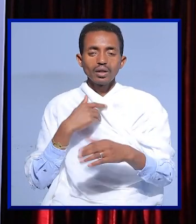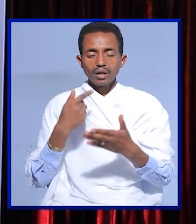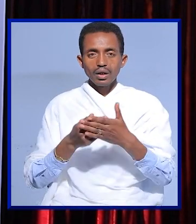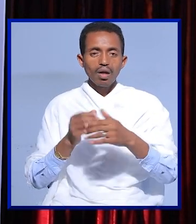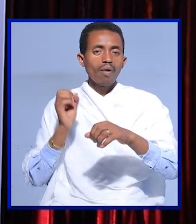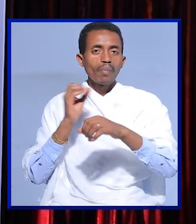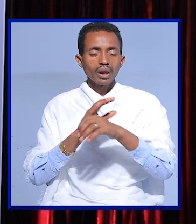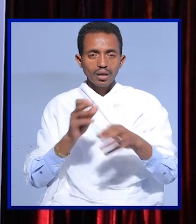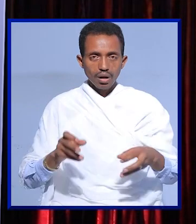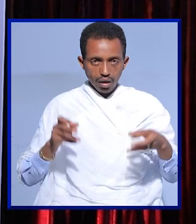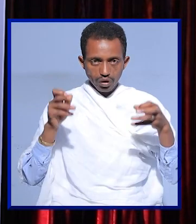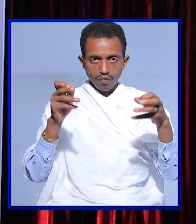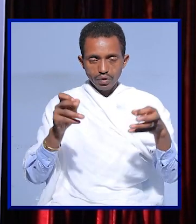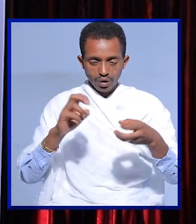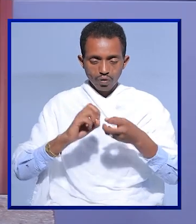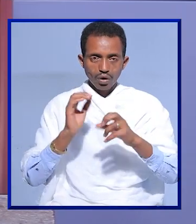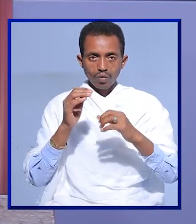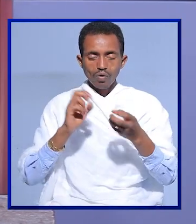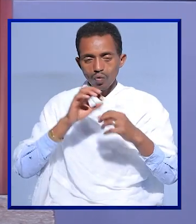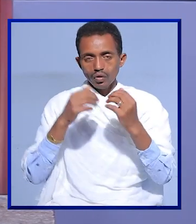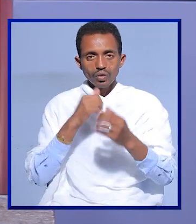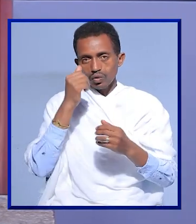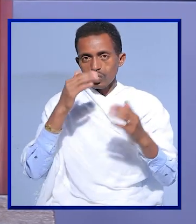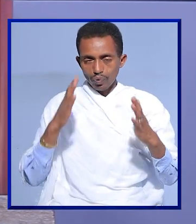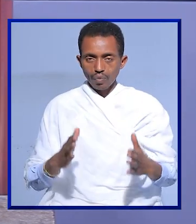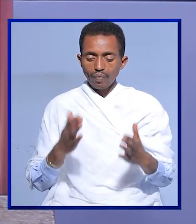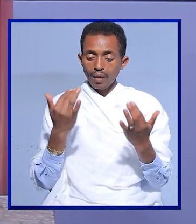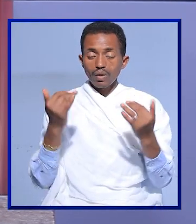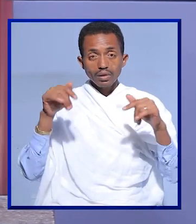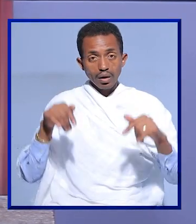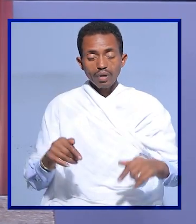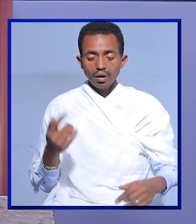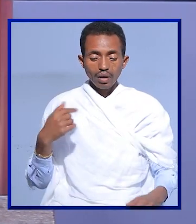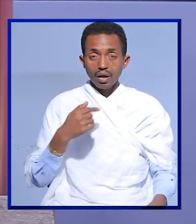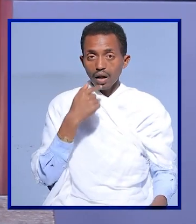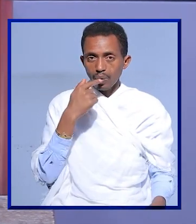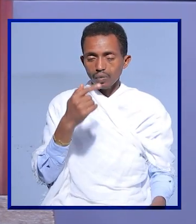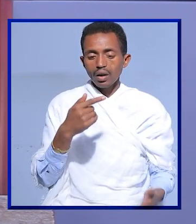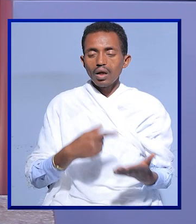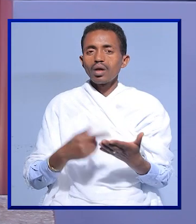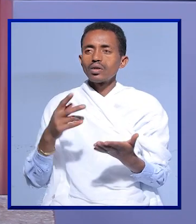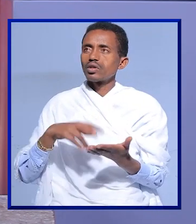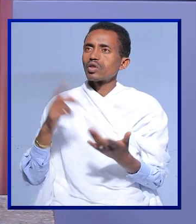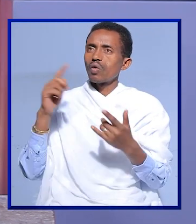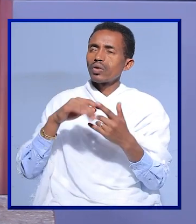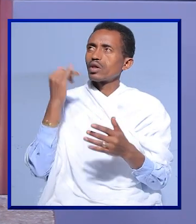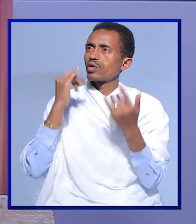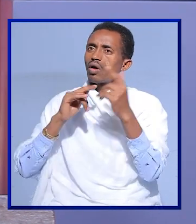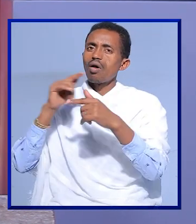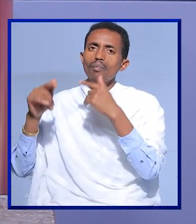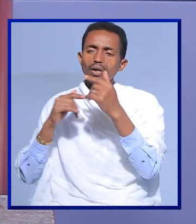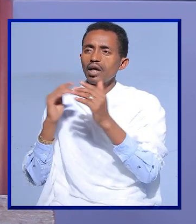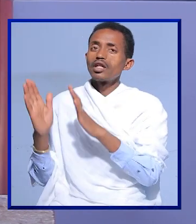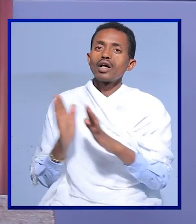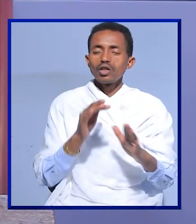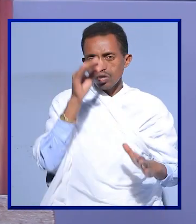መልእክት ታስተላልፋለች። ወገኖቻችን ኢትዮጵያውያን እንግዲህ ዛሬ እንደምንነገረው ከዚህ ተነስተው ወደ ኢየሩሳሌም ለመሄድ